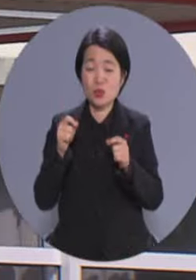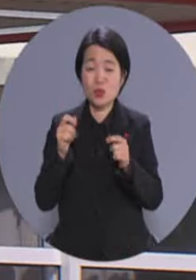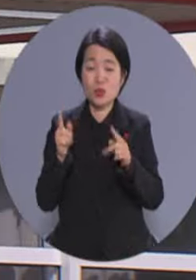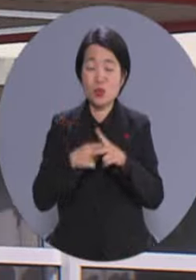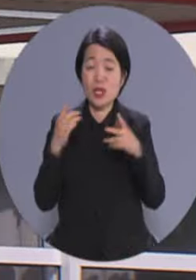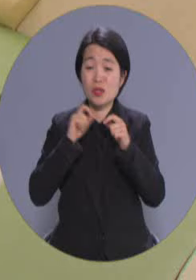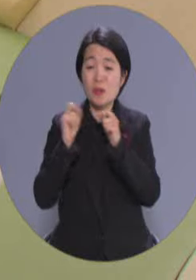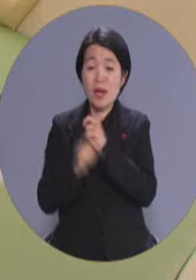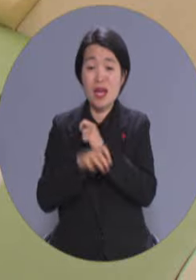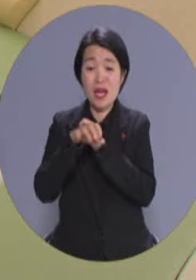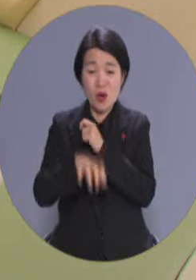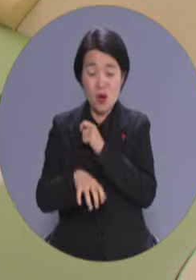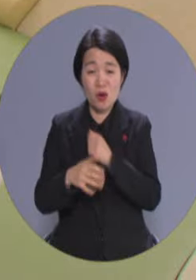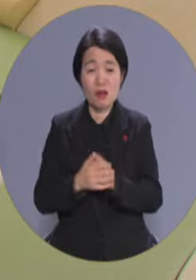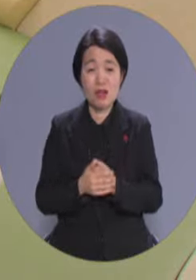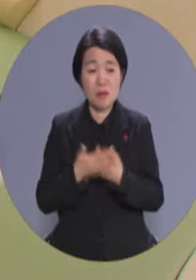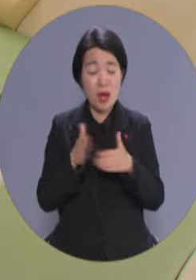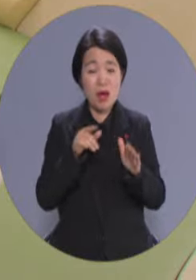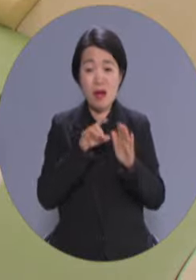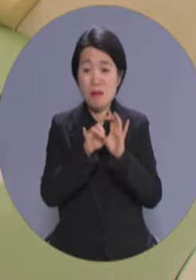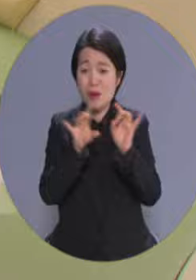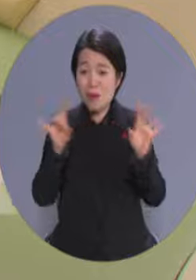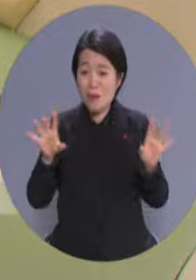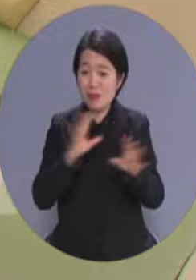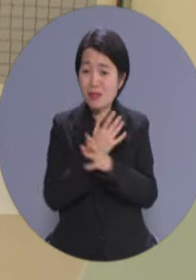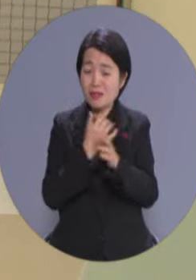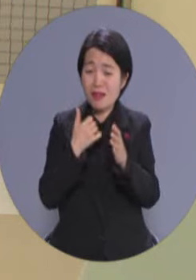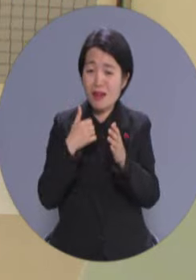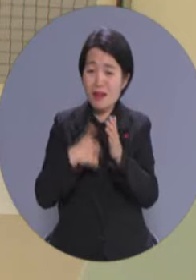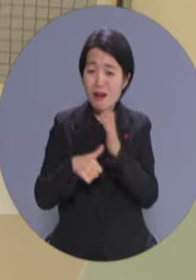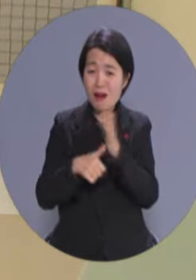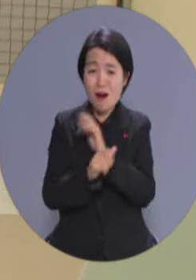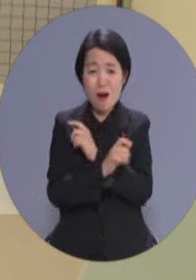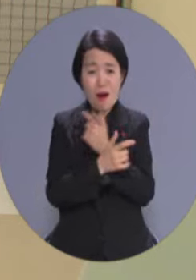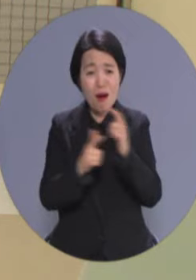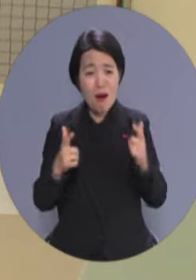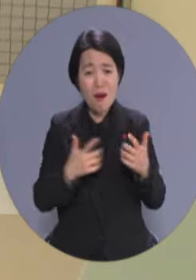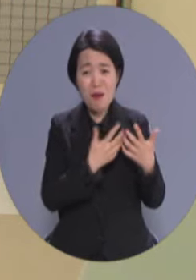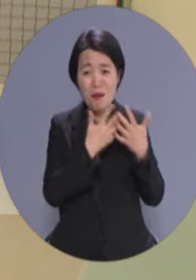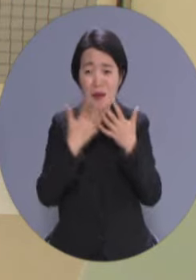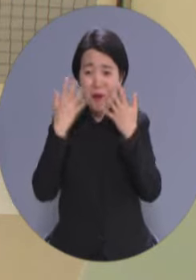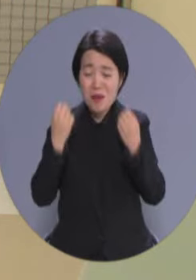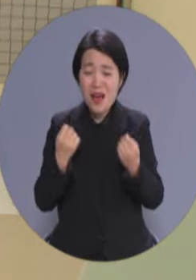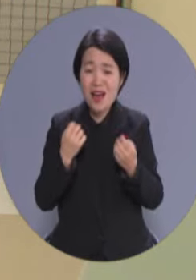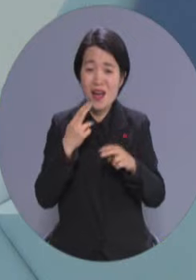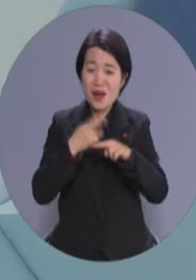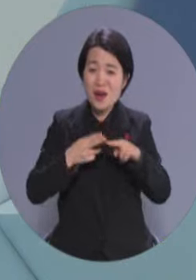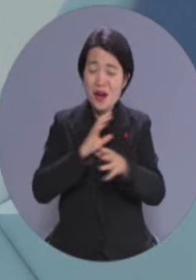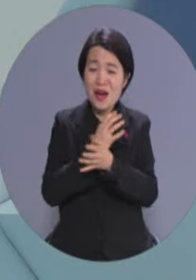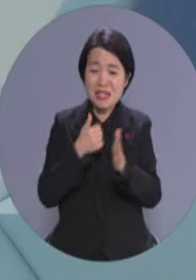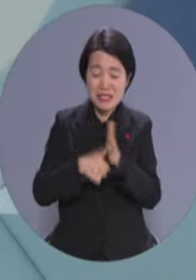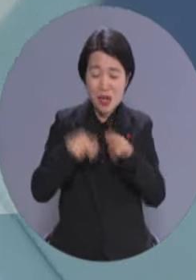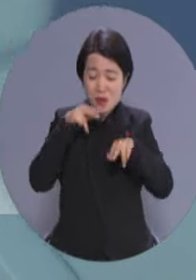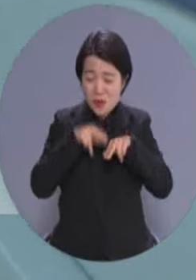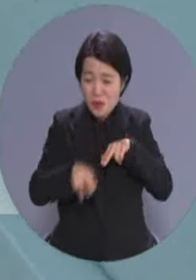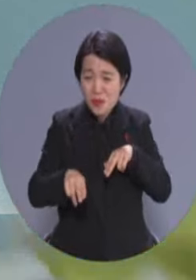용창분교 교실마다 다양한 장난감들이 가득합니다 놀이 기구부터